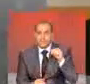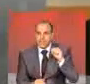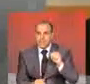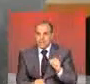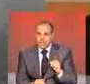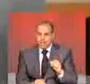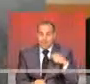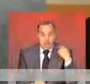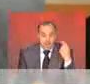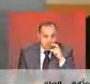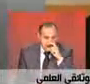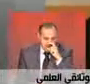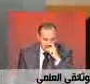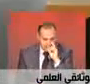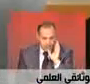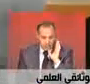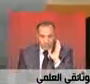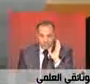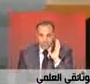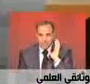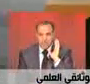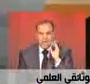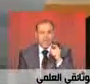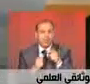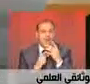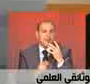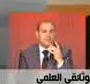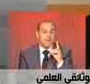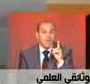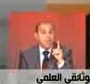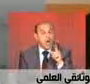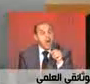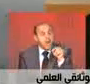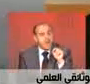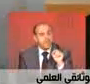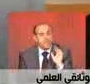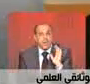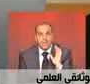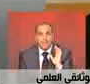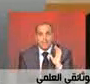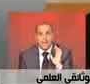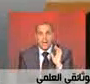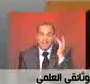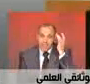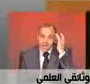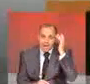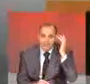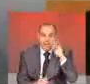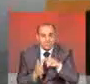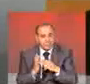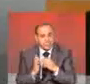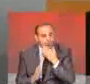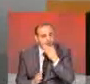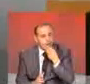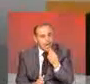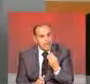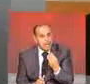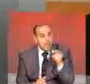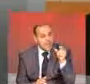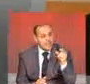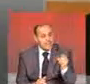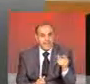امتداد العالم العربي وليس فقط على امتداد المغاربي، هو حاجة ضرورة ثقافية وفنية وجمالية